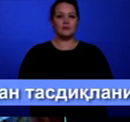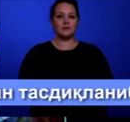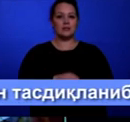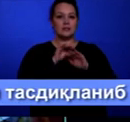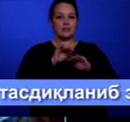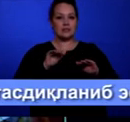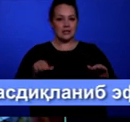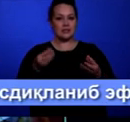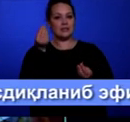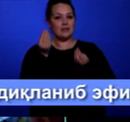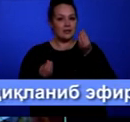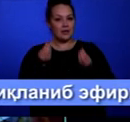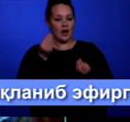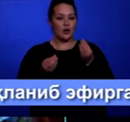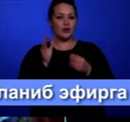дети играют в саду.